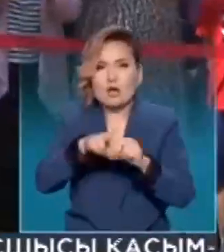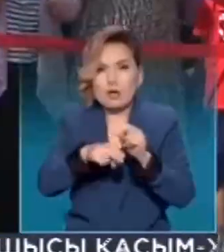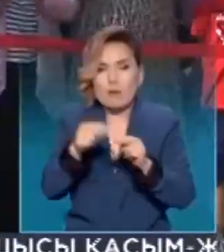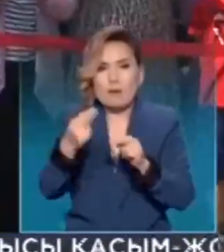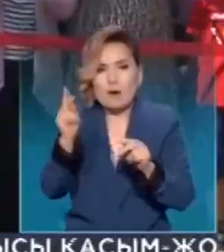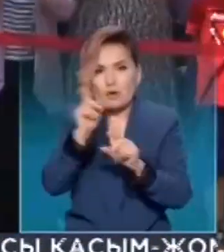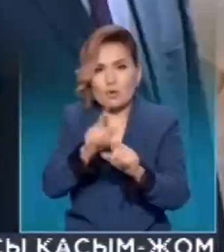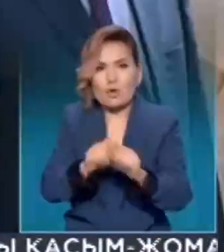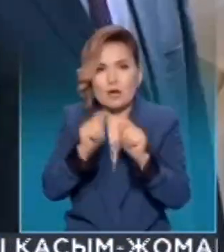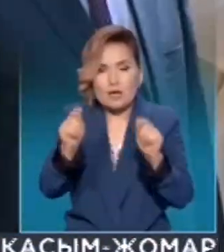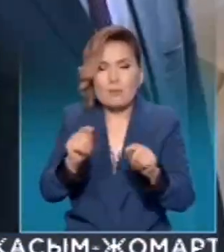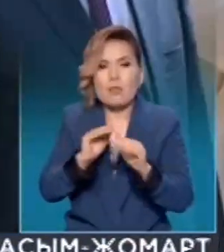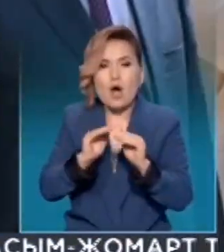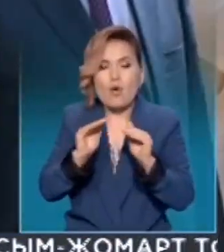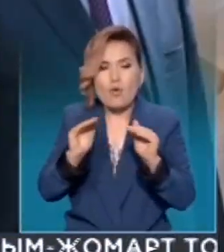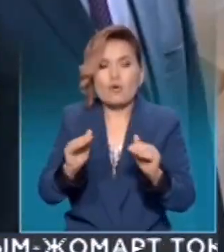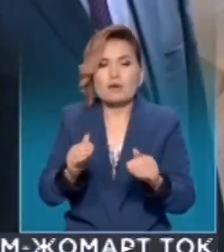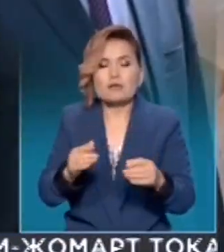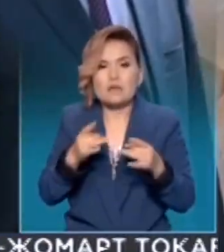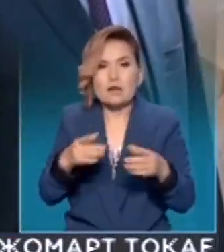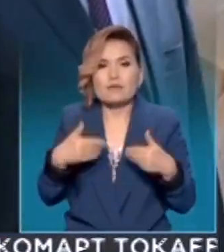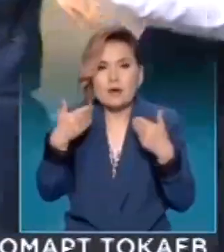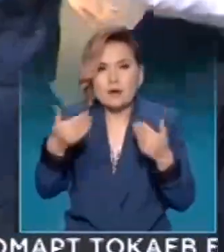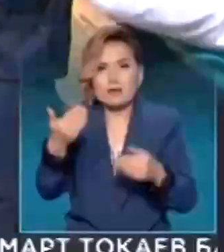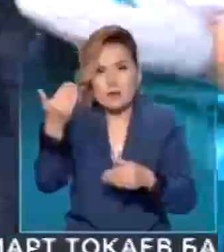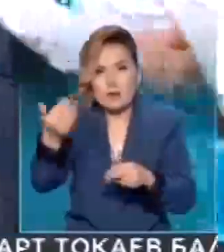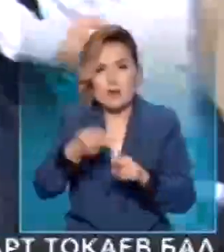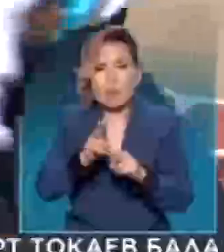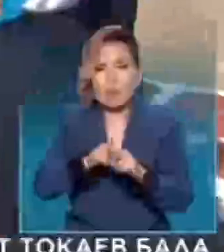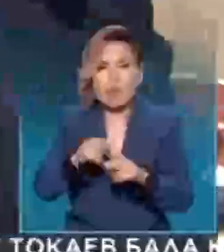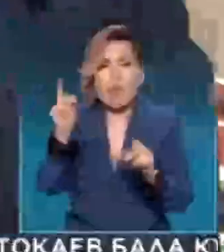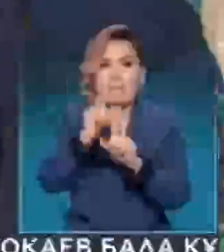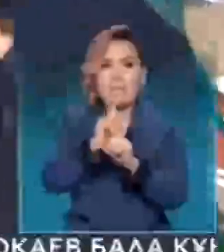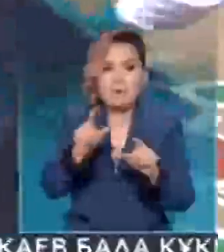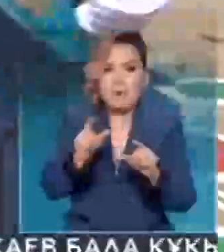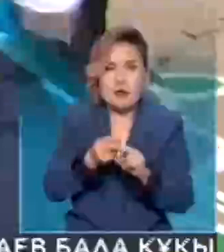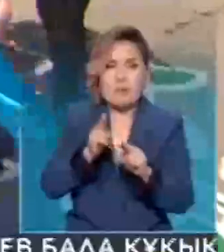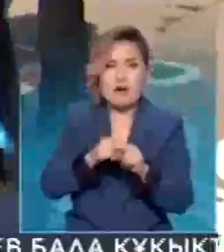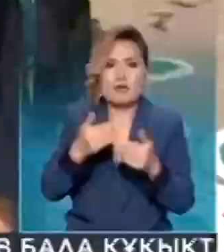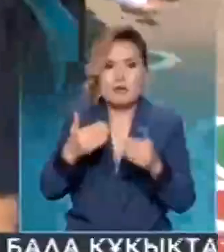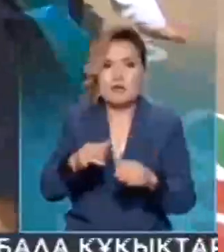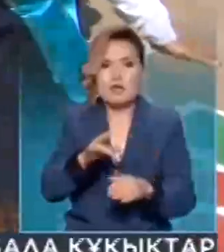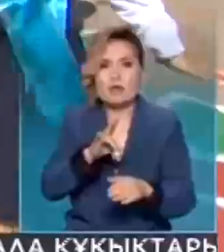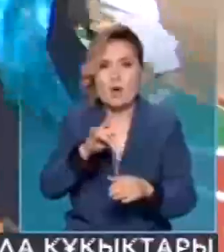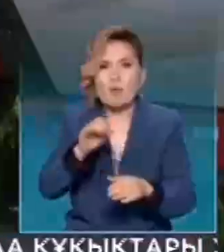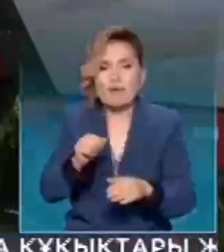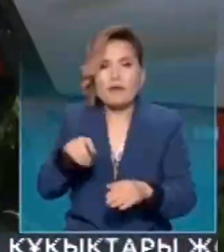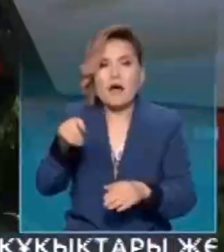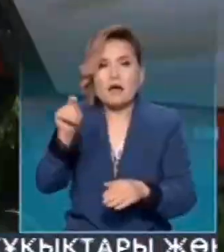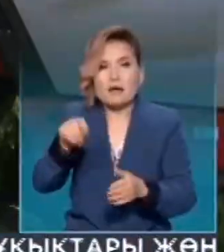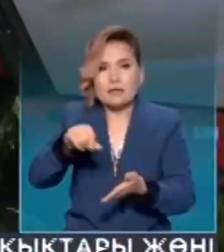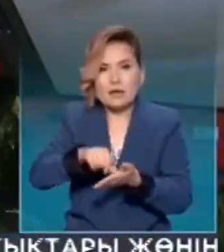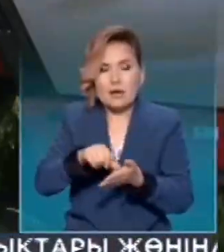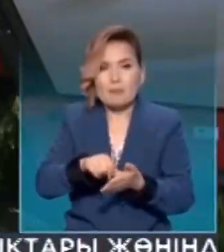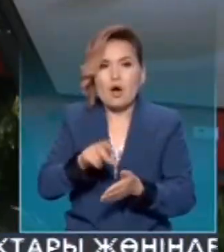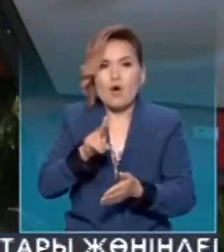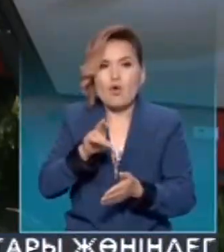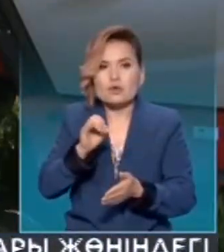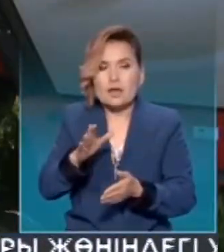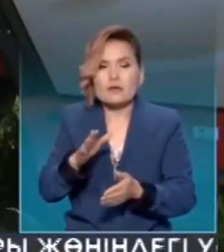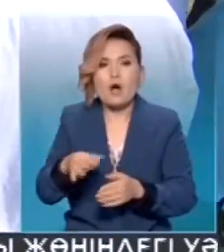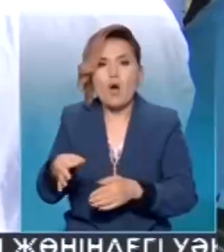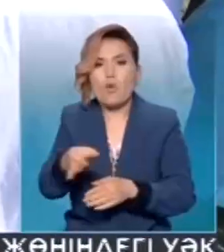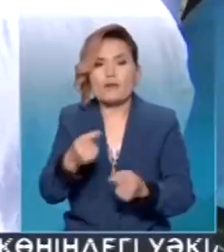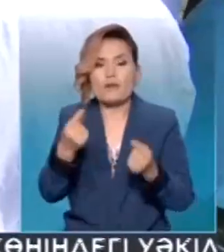бірге оқушыларды құттықтауға депутат Айна Мысырәлімова мен осы мектептің түлегі Динара Наумова да келді. Ерлан Қошанов